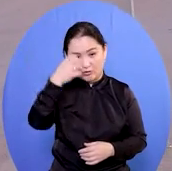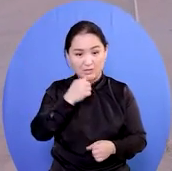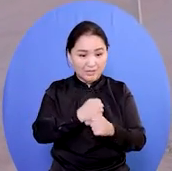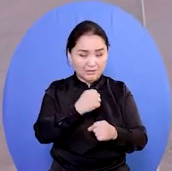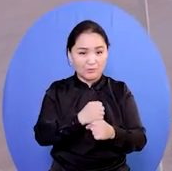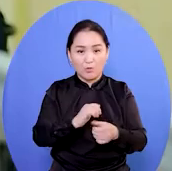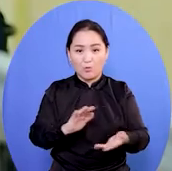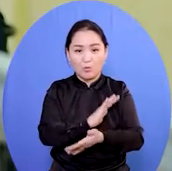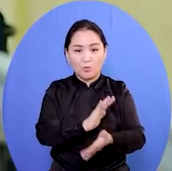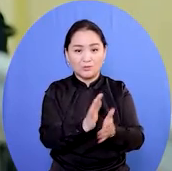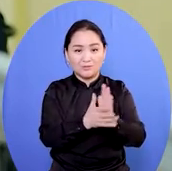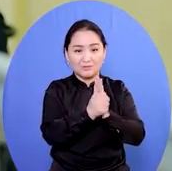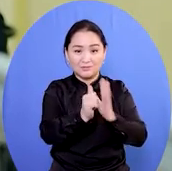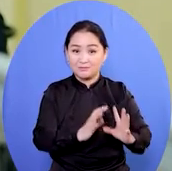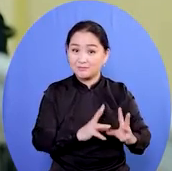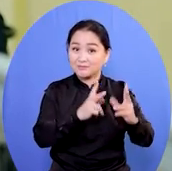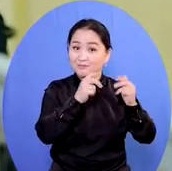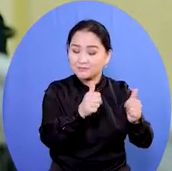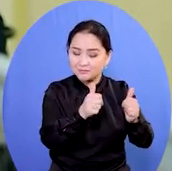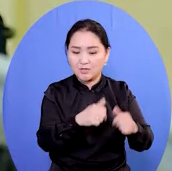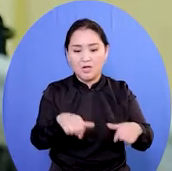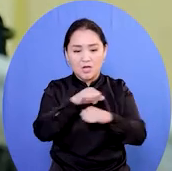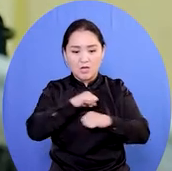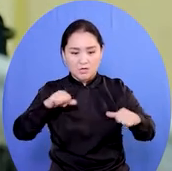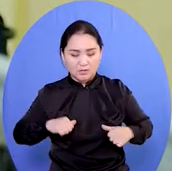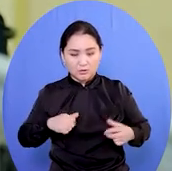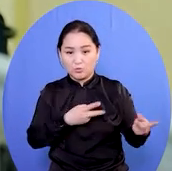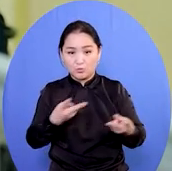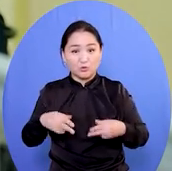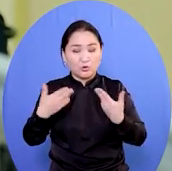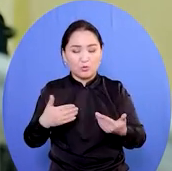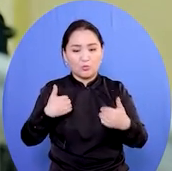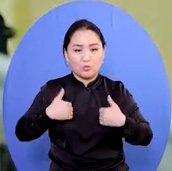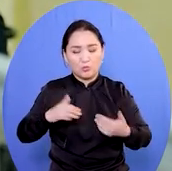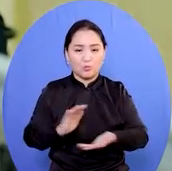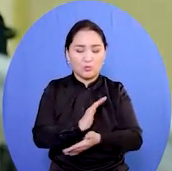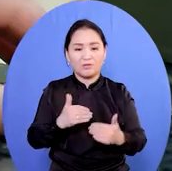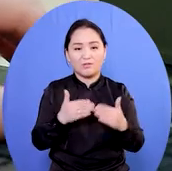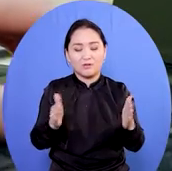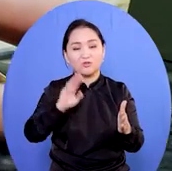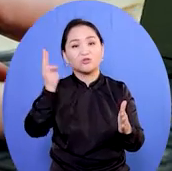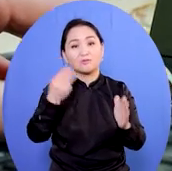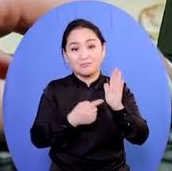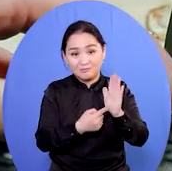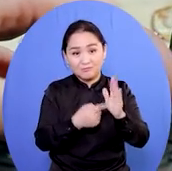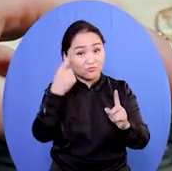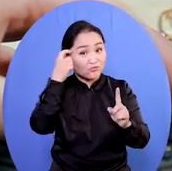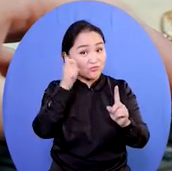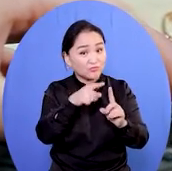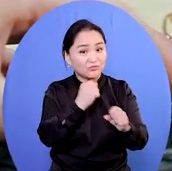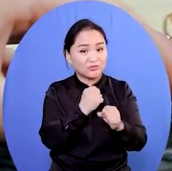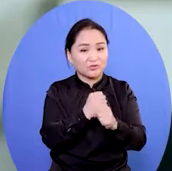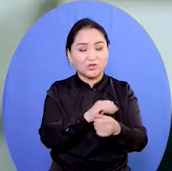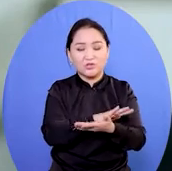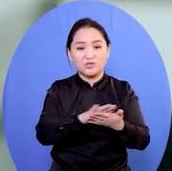төргөн чадвархчлуулах тий. А тэр талаасаа нөгөө иргэдэд үзүүлж байгаа үйлчлэгээ мөн айлхалт төргөн шуурганалт хэл тод бид нар хөрөнгөө зарж ажиллаж байгаа.